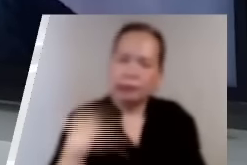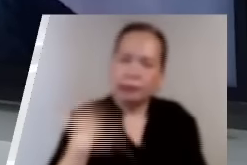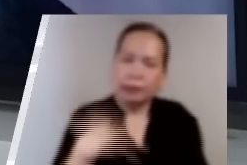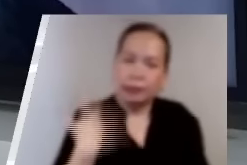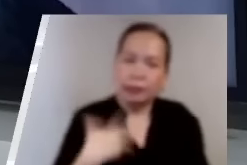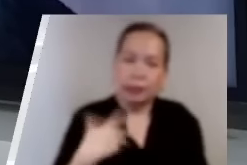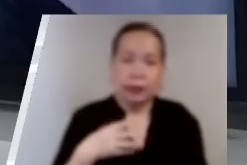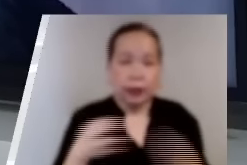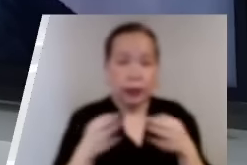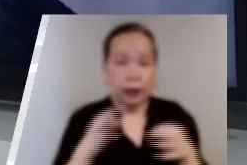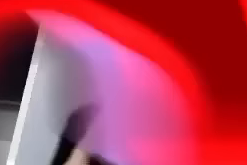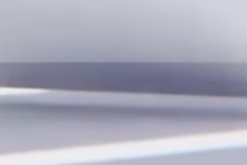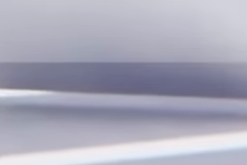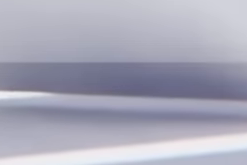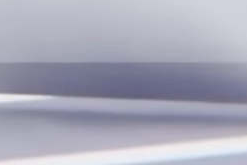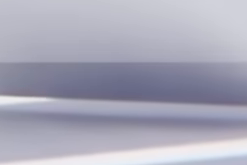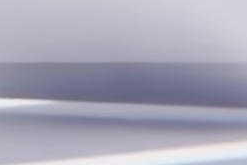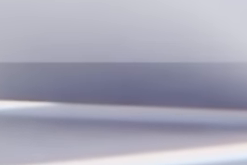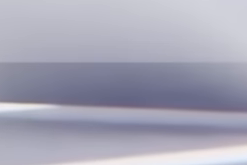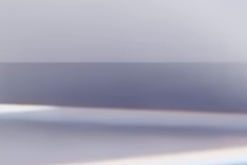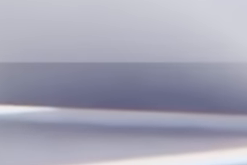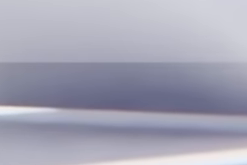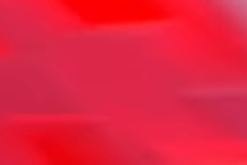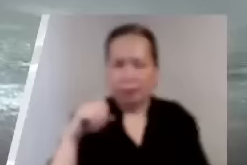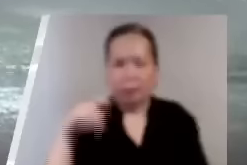pagtutok ni Nico Wahe.